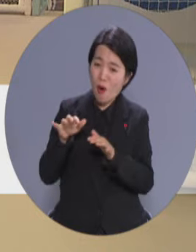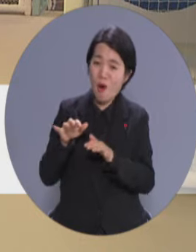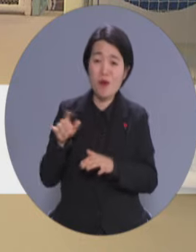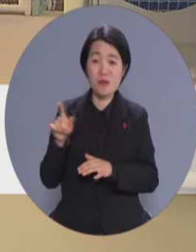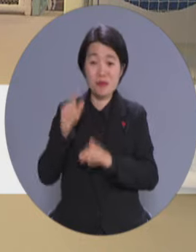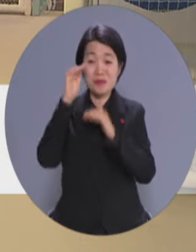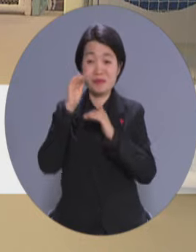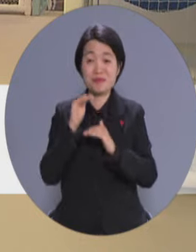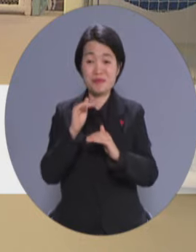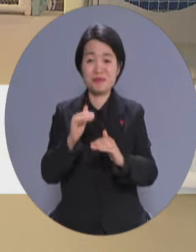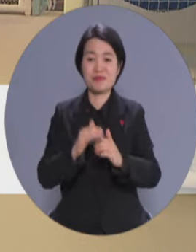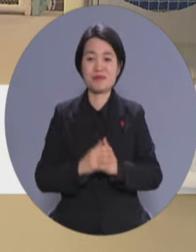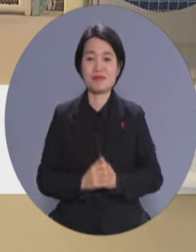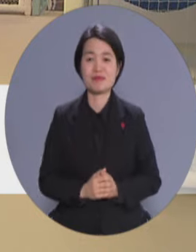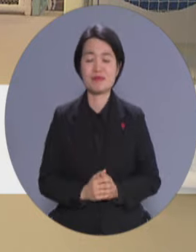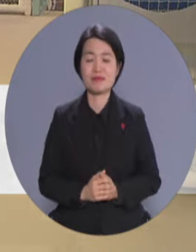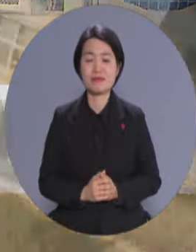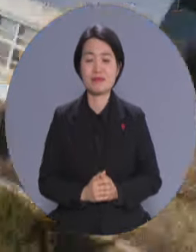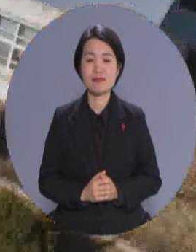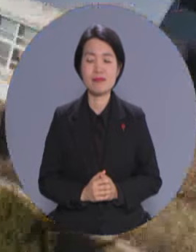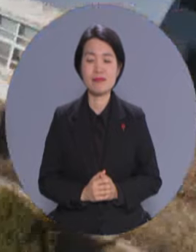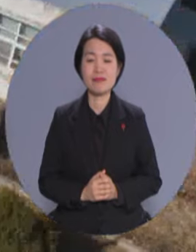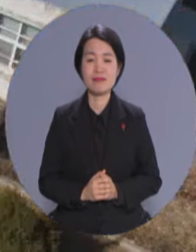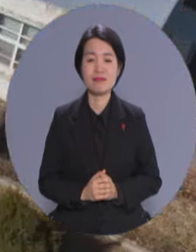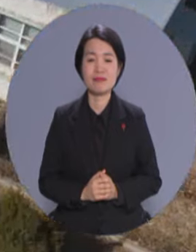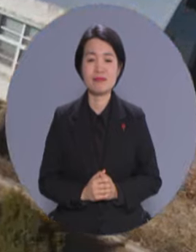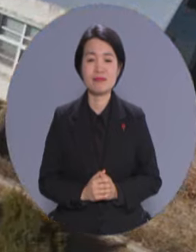있습니다. 김단비 기자입니다.